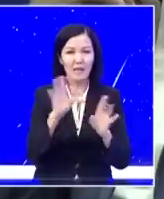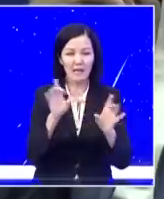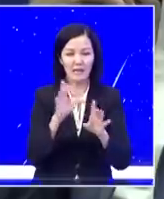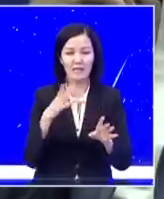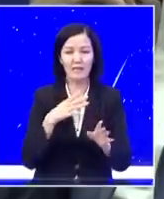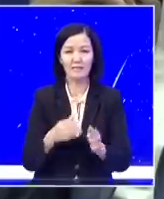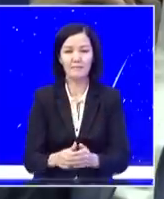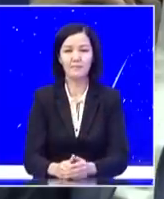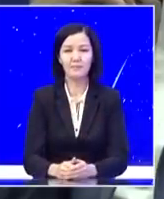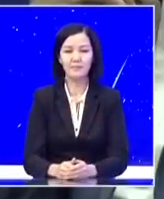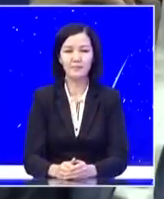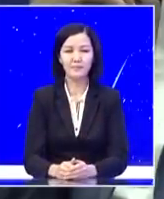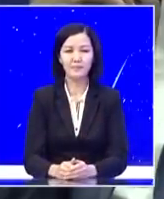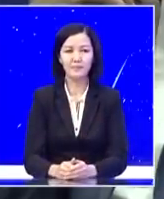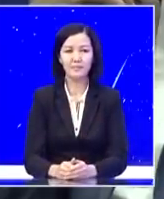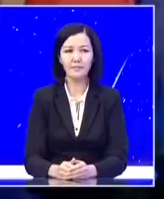де насихаттап өтті.